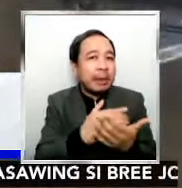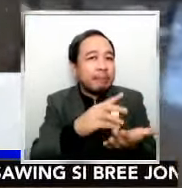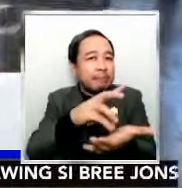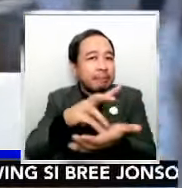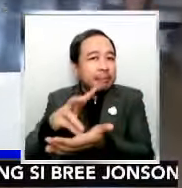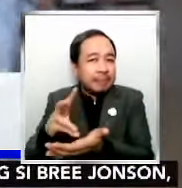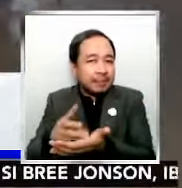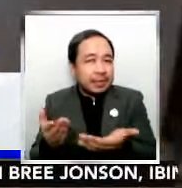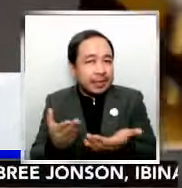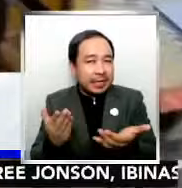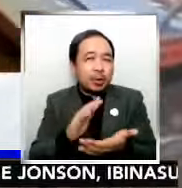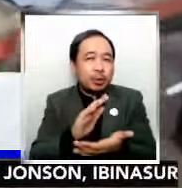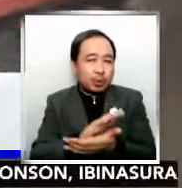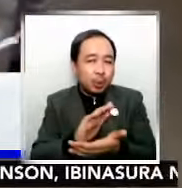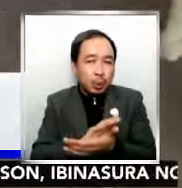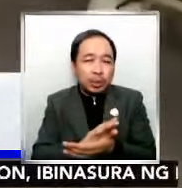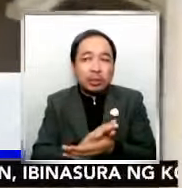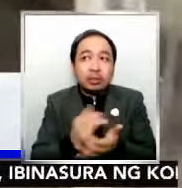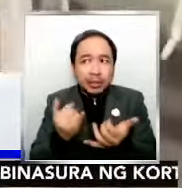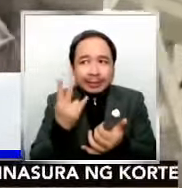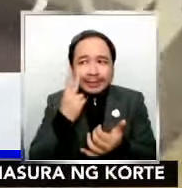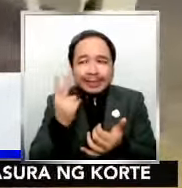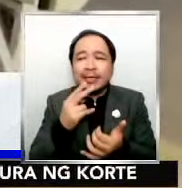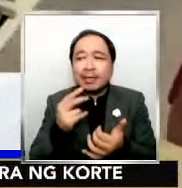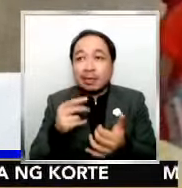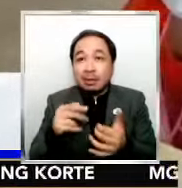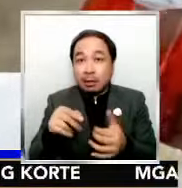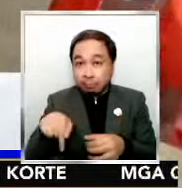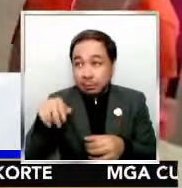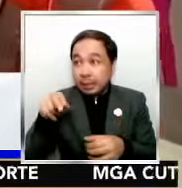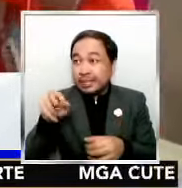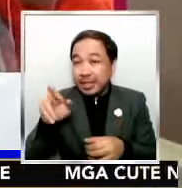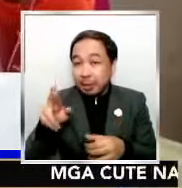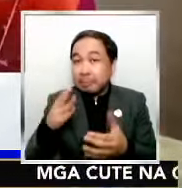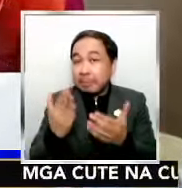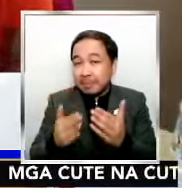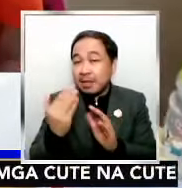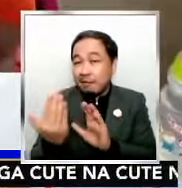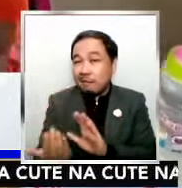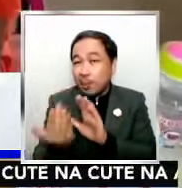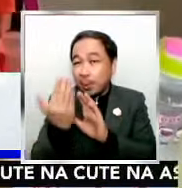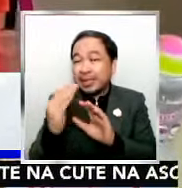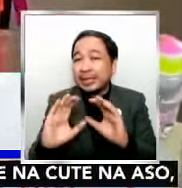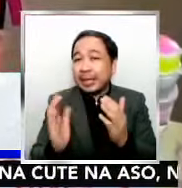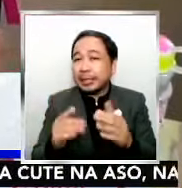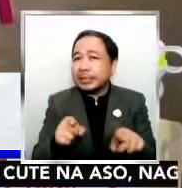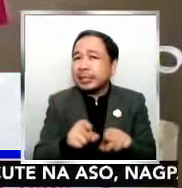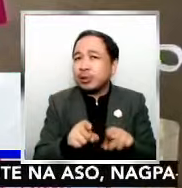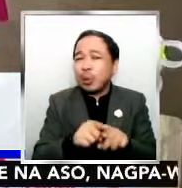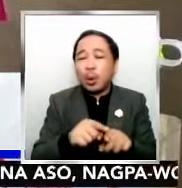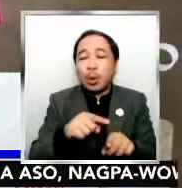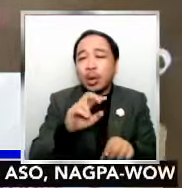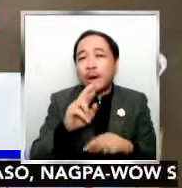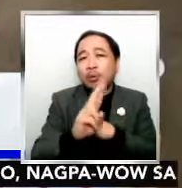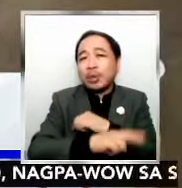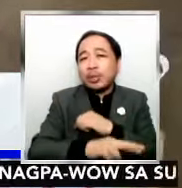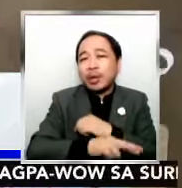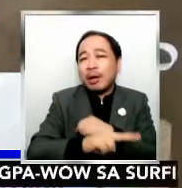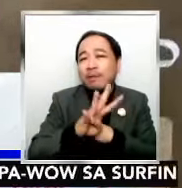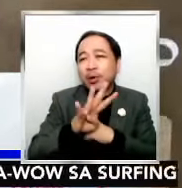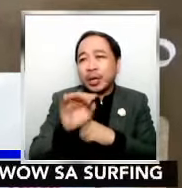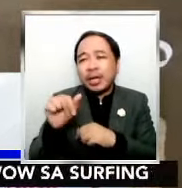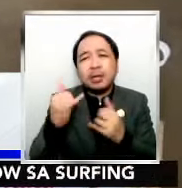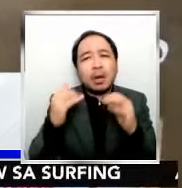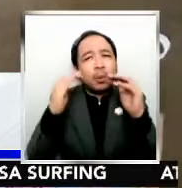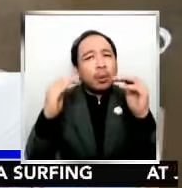nilang isunod ang mga eskwelahan gaya rito sa NCR at Calabar Zone na nasa ilalim ng Alert Level 2. Gusto nating makita hindi lamang